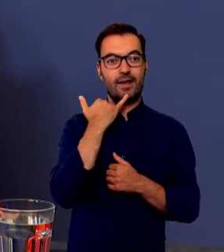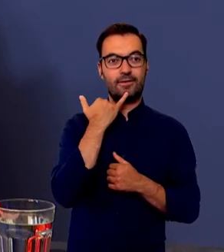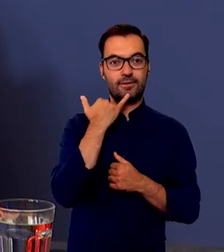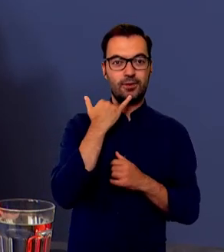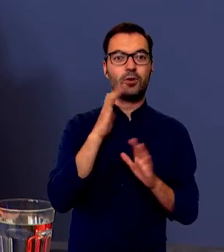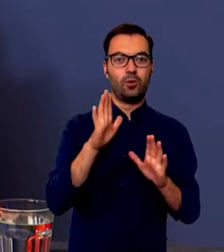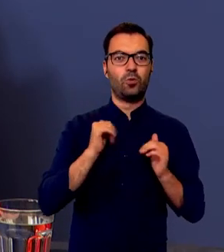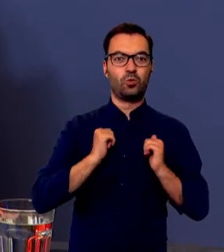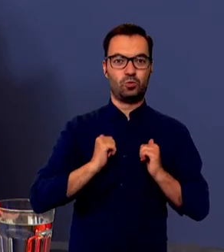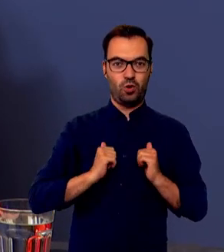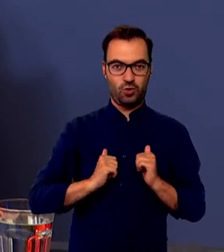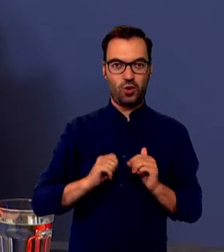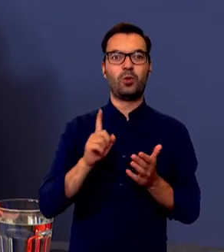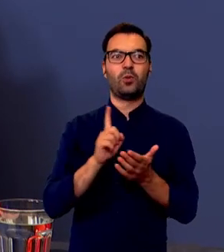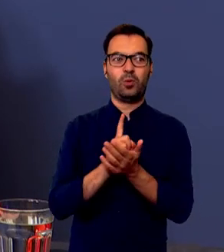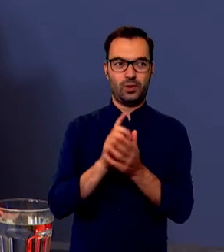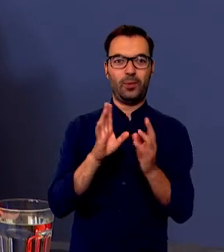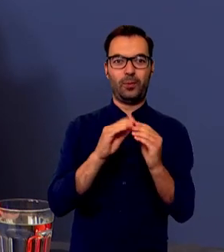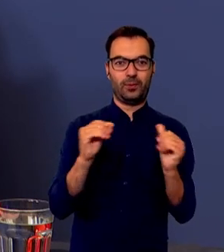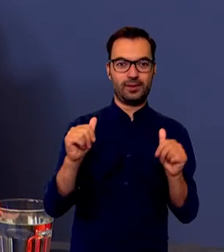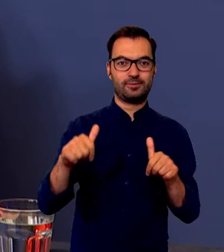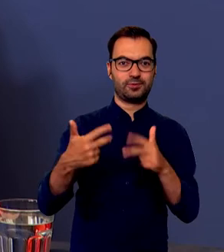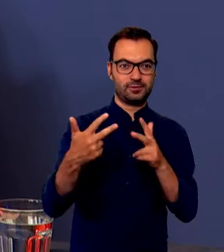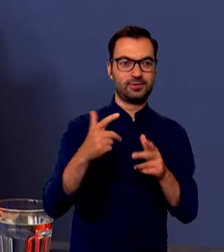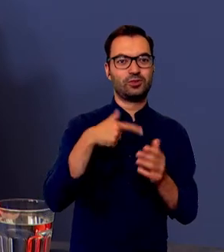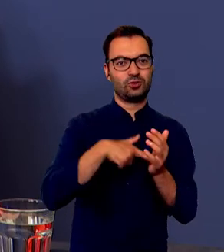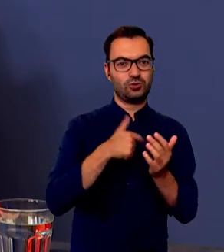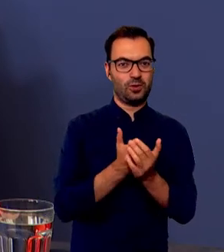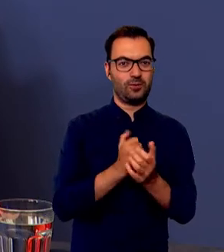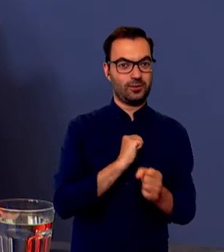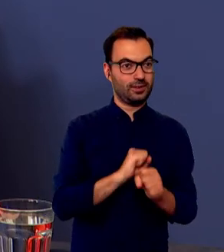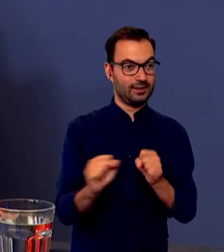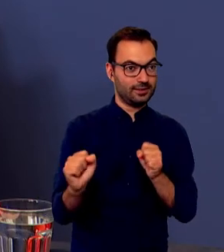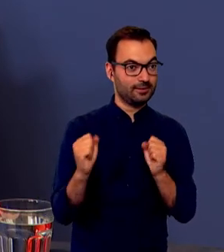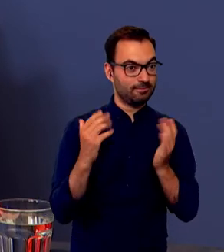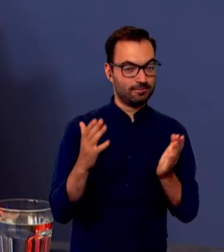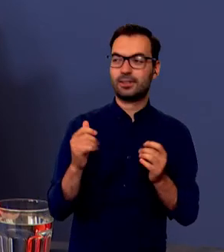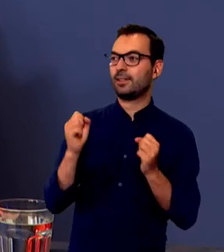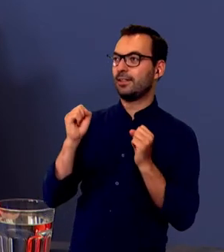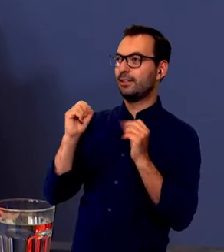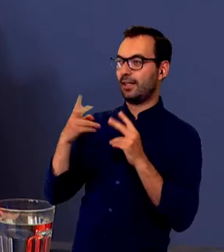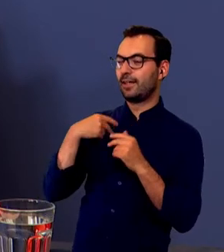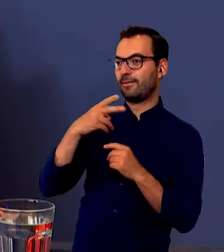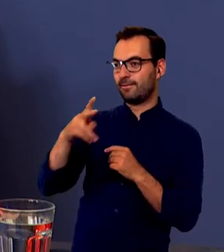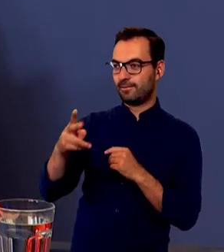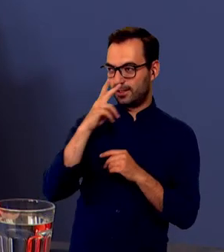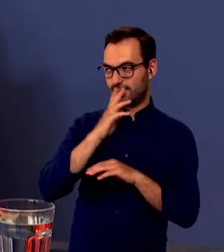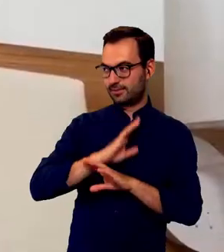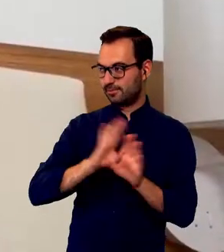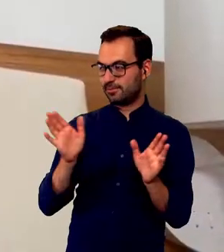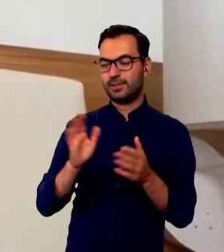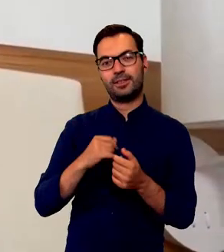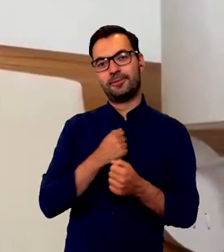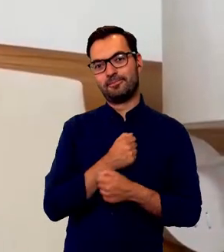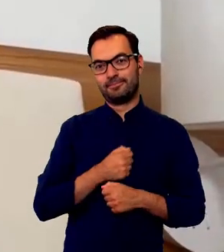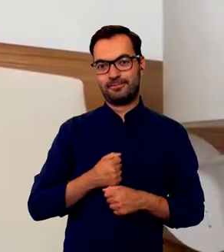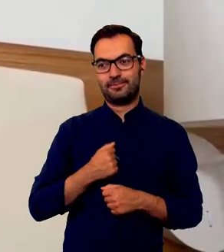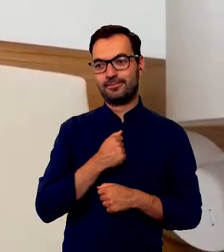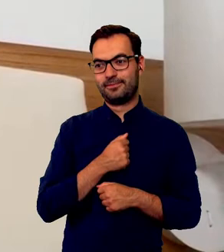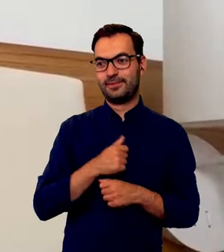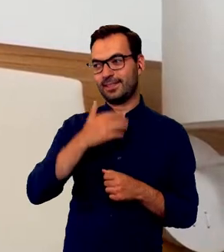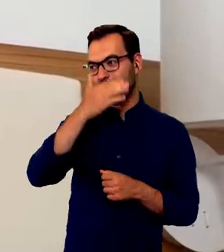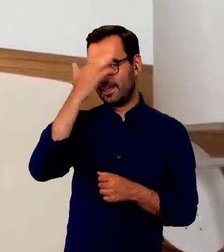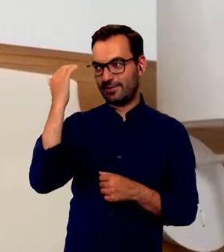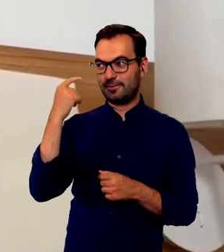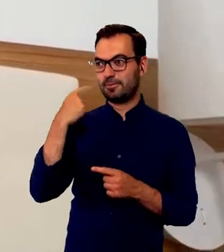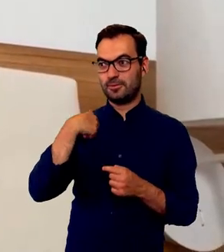jednak ochłodził i Ewa znowu jest z nami. Czy się widzimy i słyszymy? Tak, ja widzę i słyszę doskonale. Niestety nie wiem,